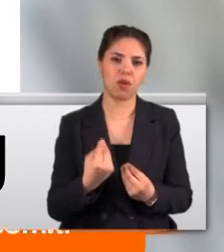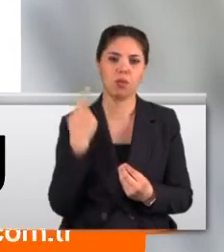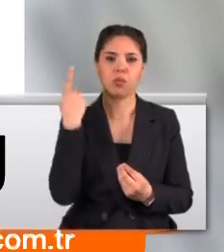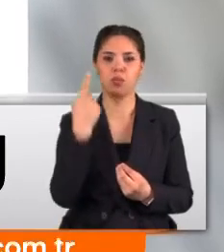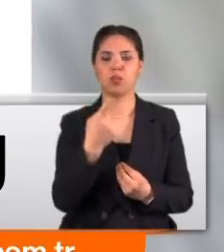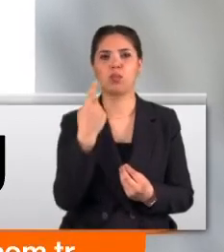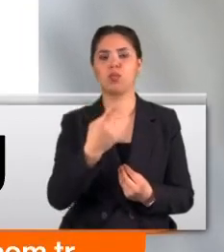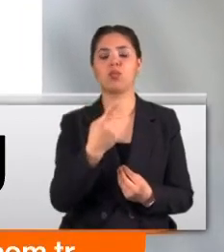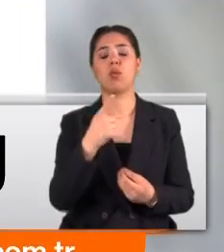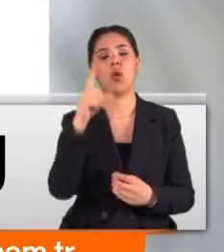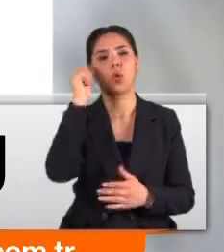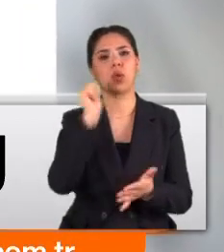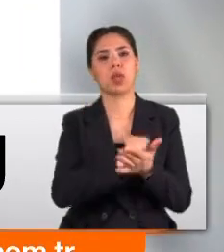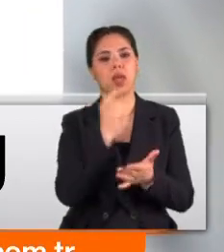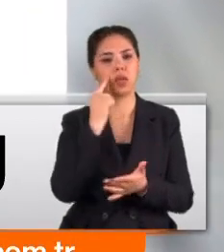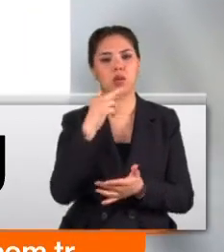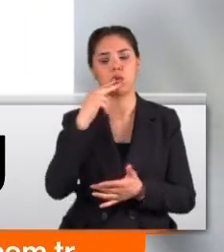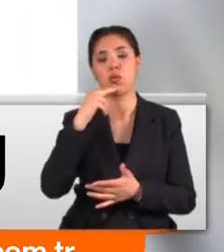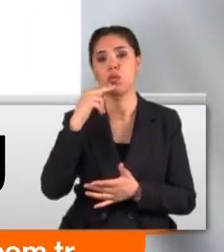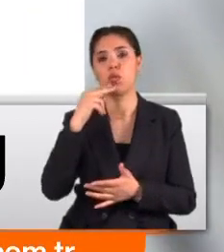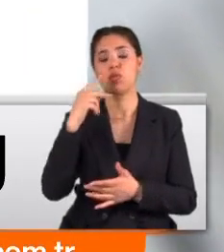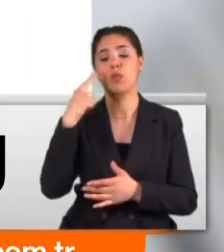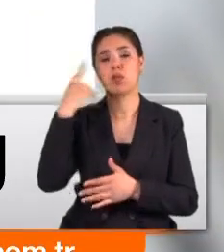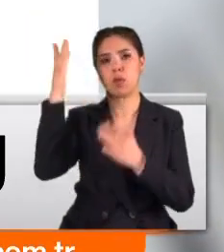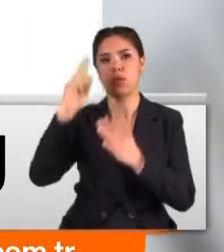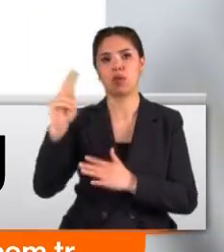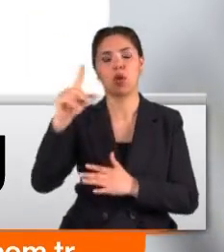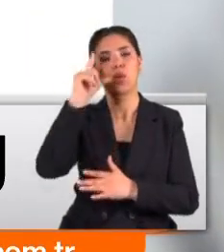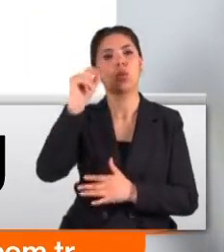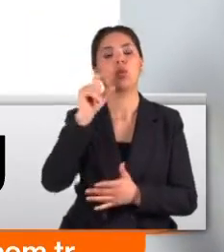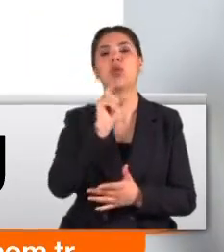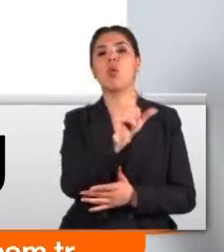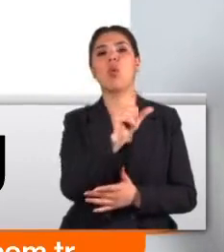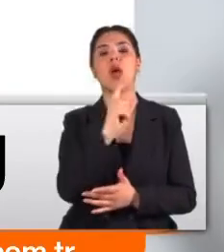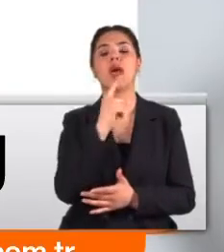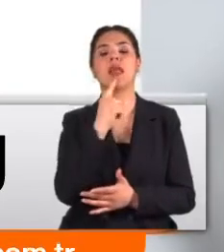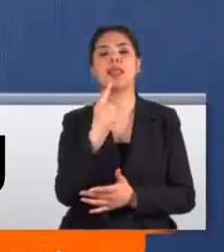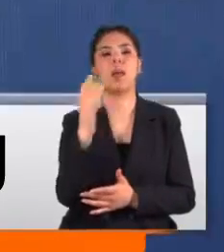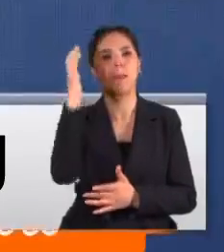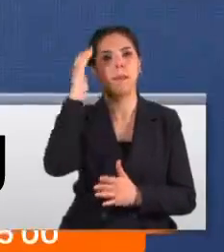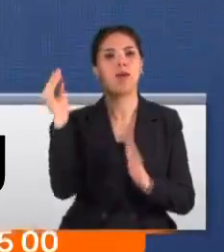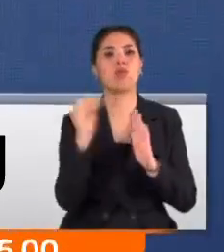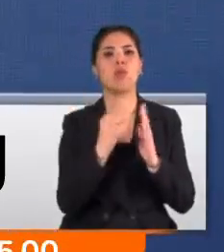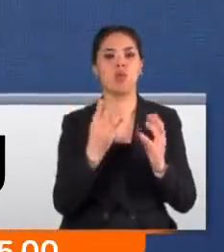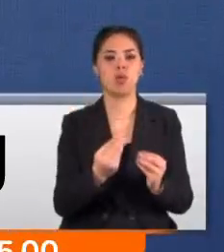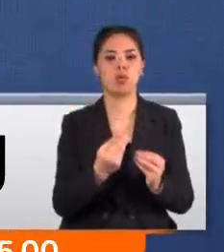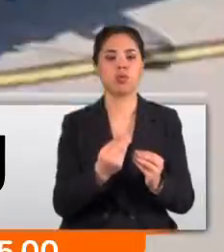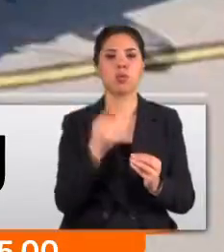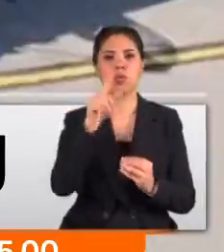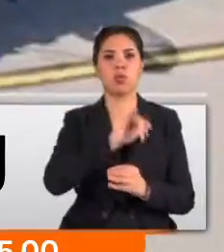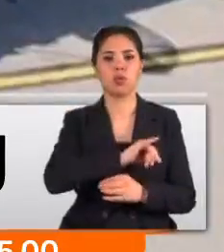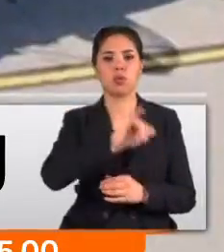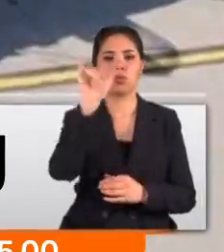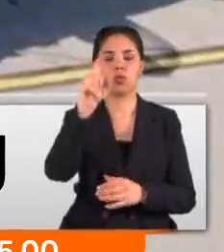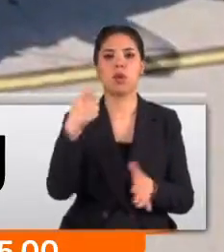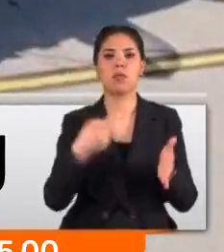ise Cumhurbaşkanı Erdoğan'ın konuşmasını Yunanistan'a bir uyarı başlığıyla taşıdı manşete. Milli Muharip